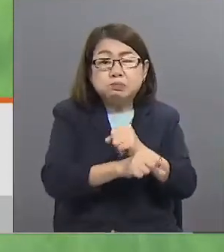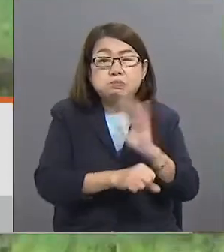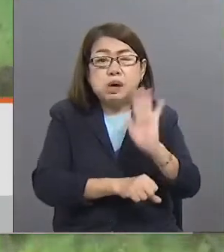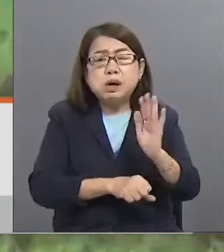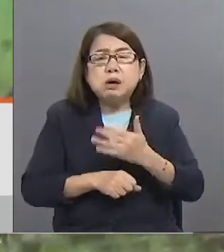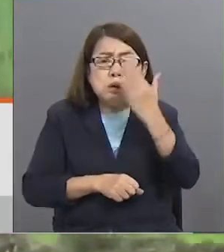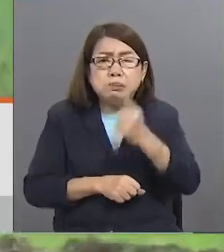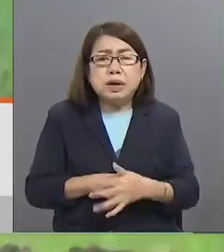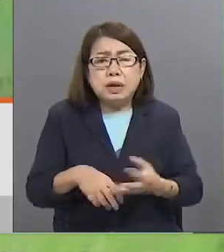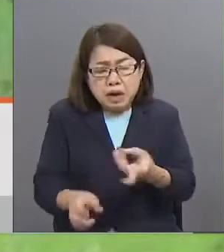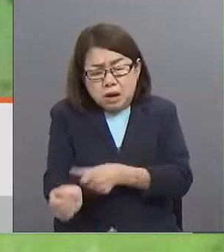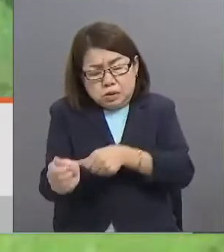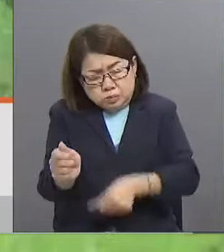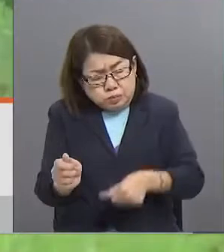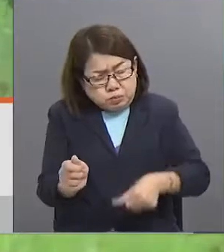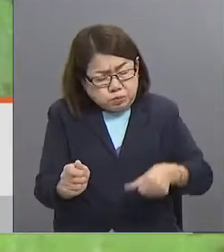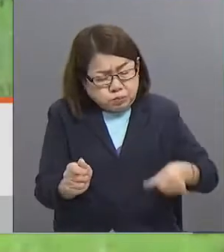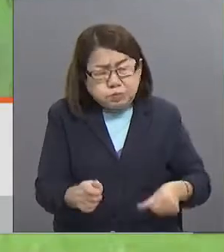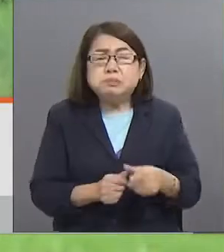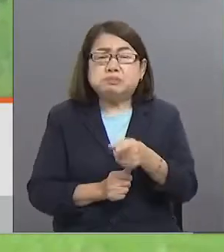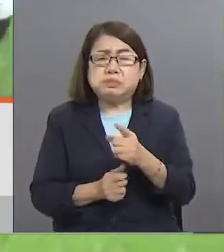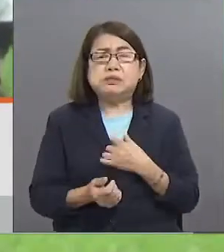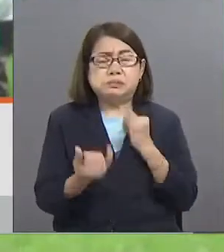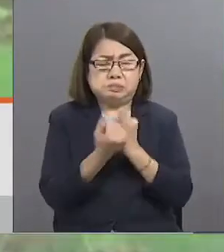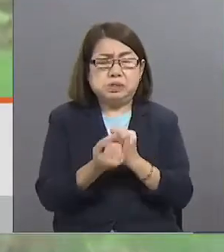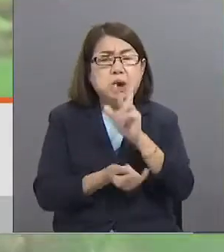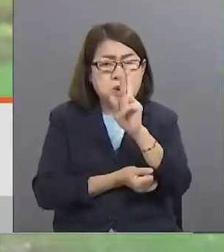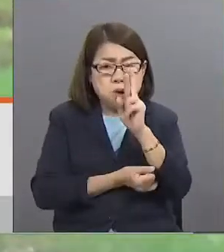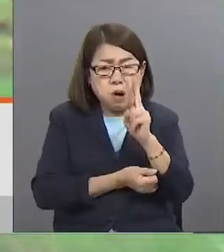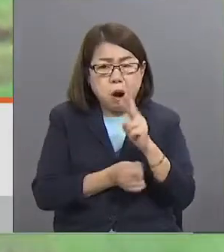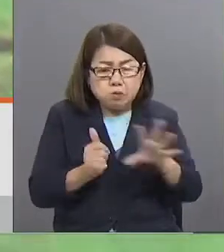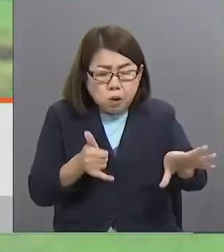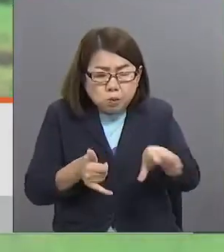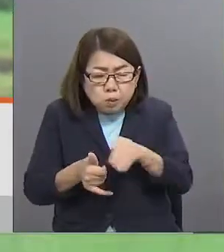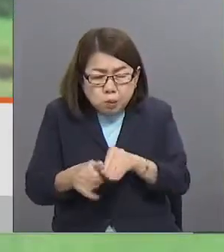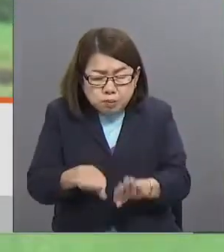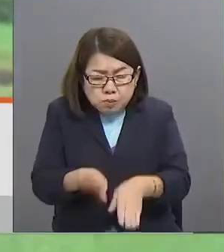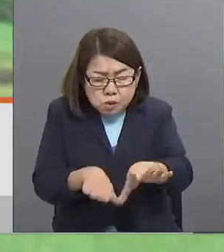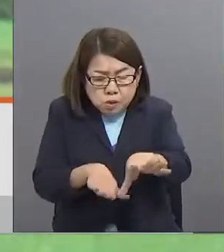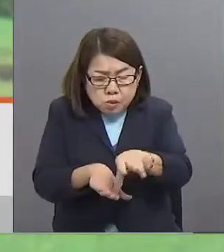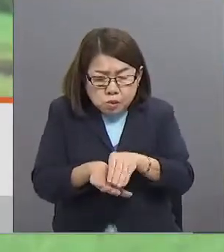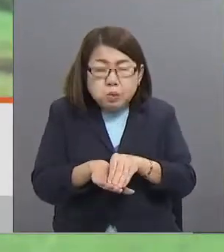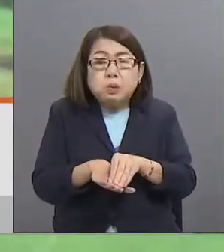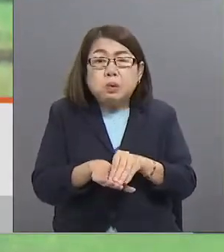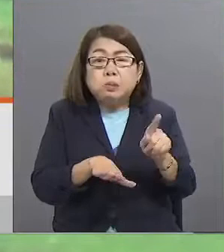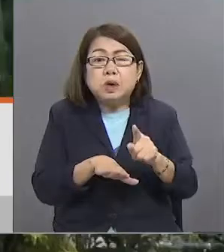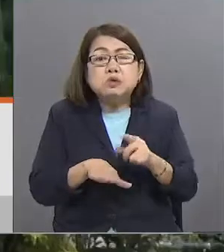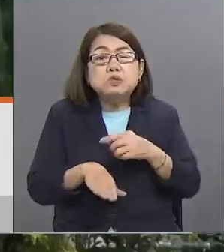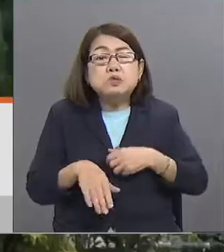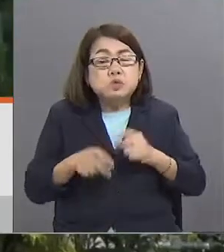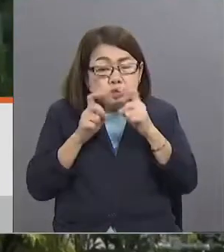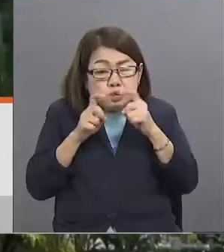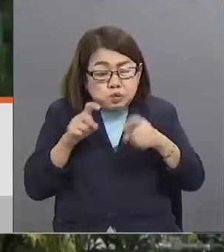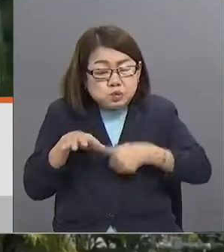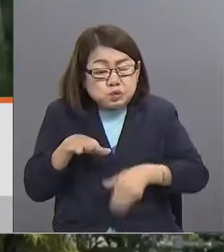ข้าวค่ะซึ่งก็เป็นพฤติกรรมอย่างหนึ่งที่เป็นปัจจัยเสี่ยงของการป่วยเป็นโรคฉี่หนูหรือโรคเรปโตสไปโรซิสนะคะ